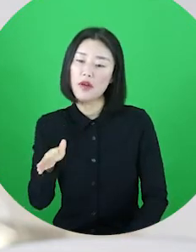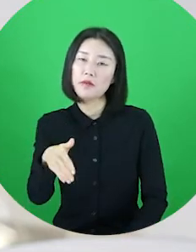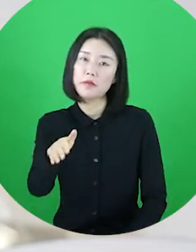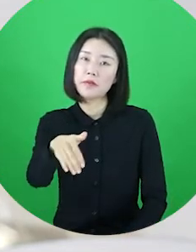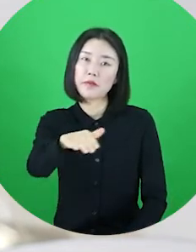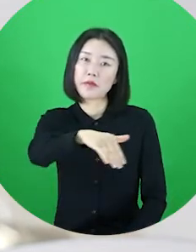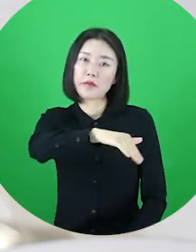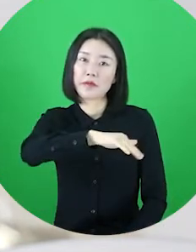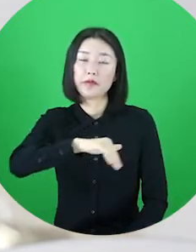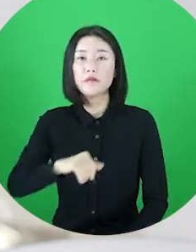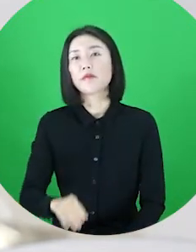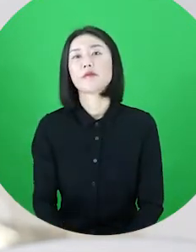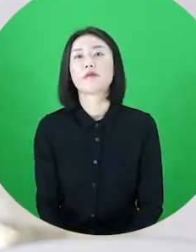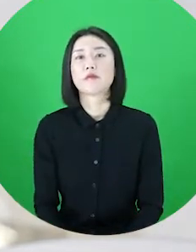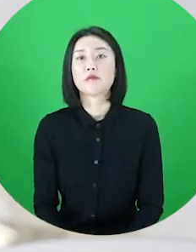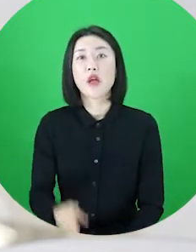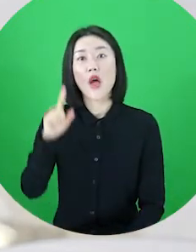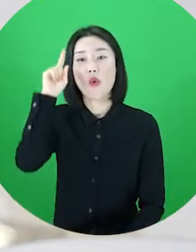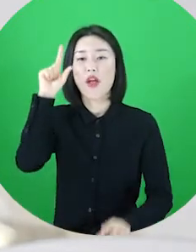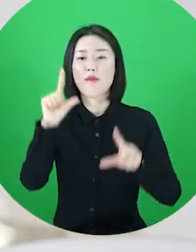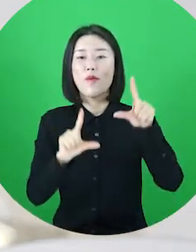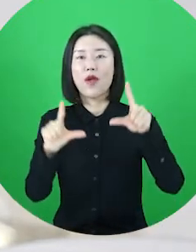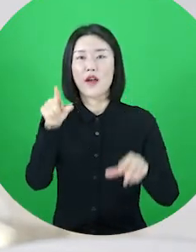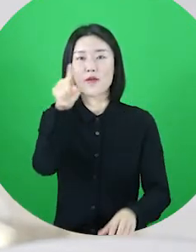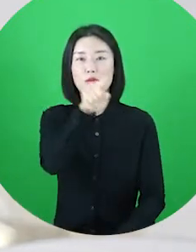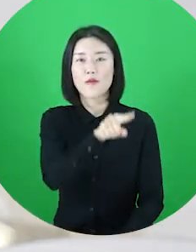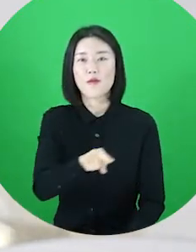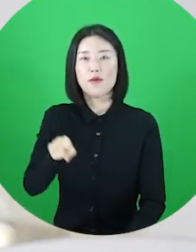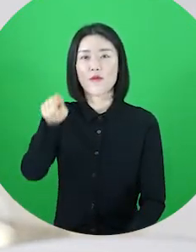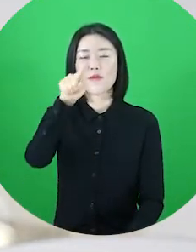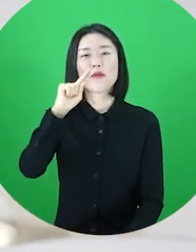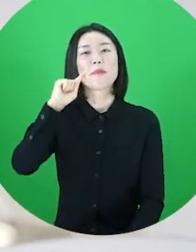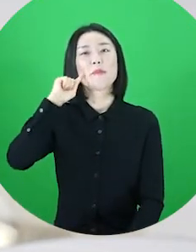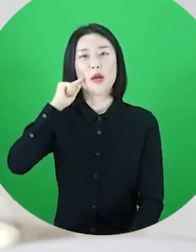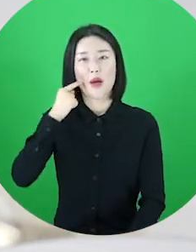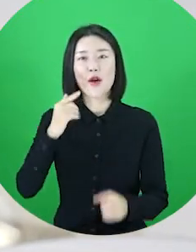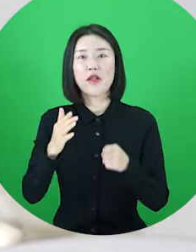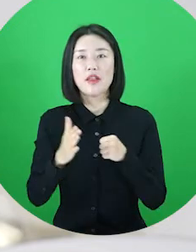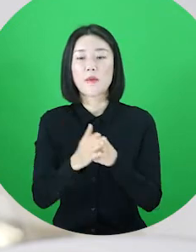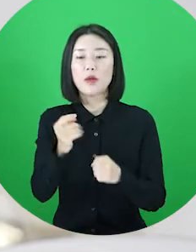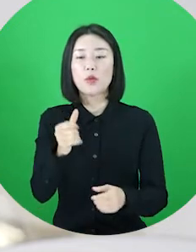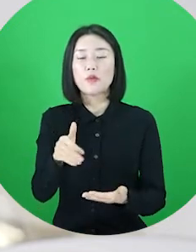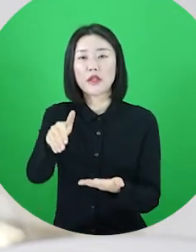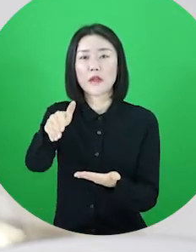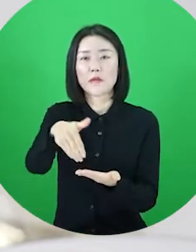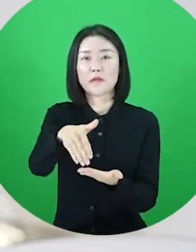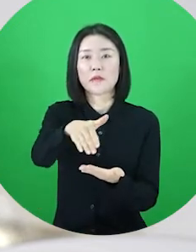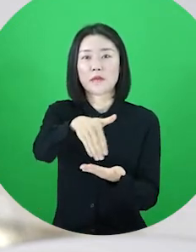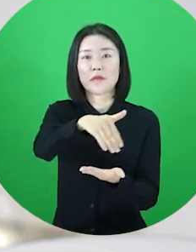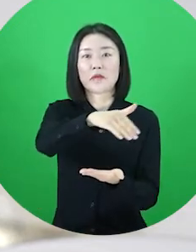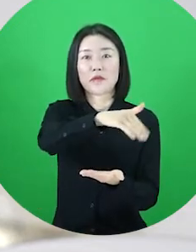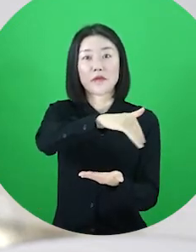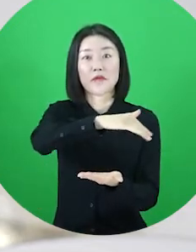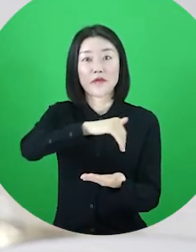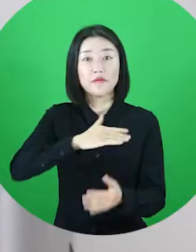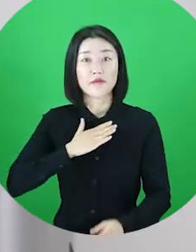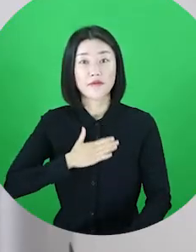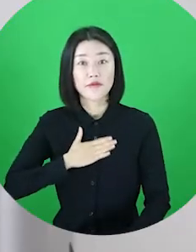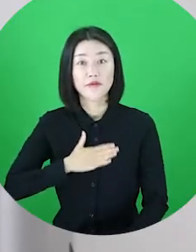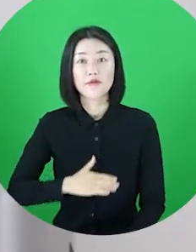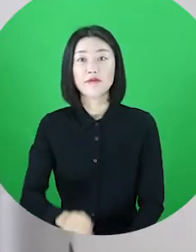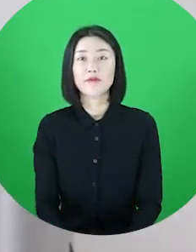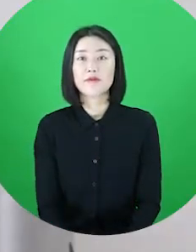계란 프라이가 동그란 모양이 될 수 있도록 흰자 끝부분을 살짝씩 밀어주세요.